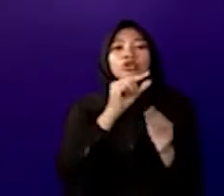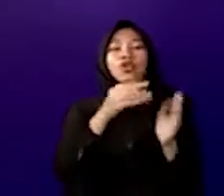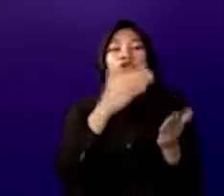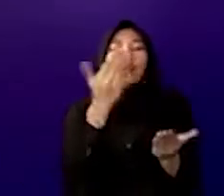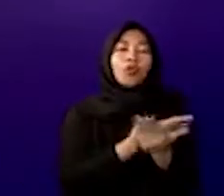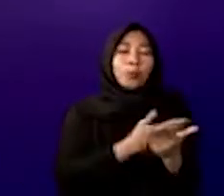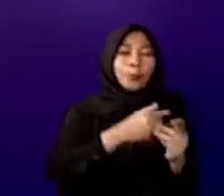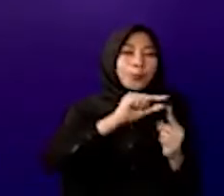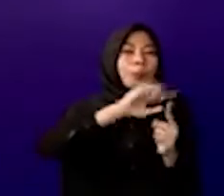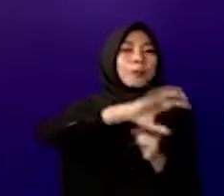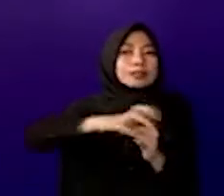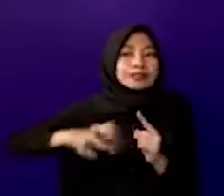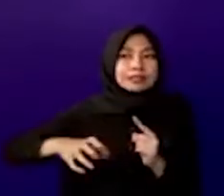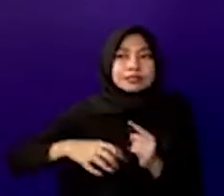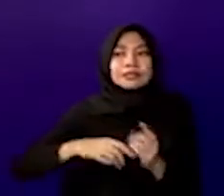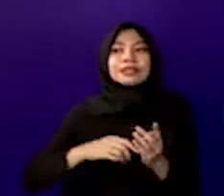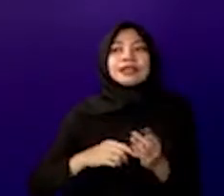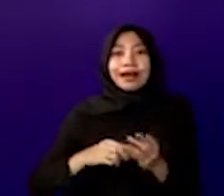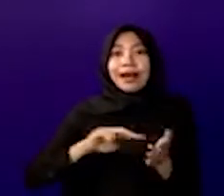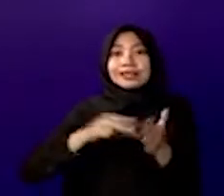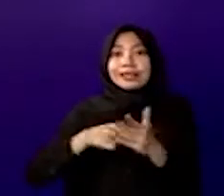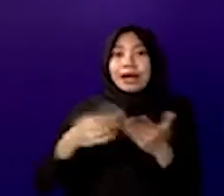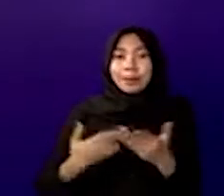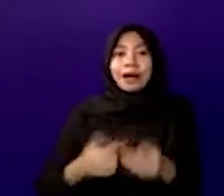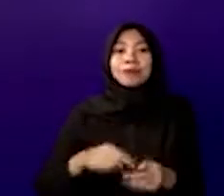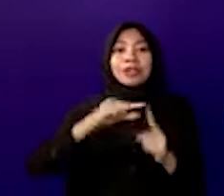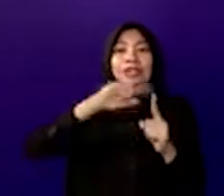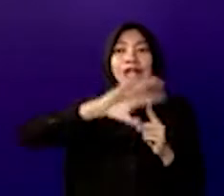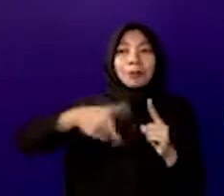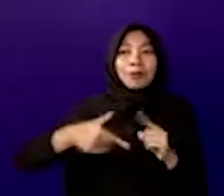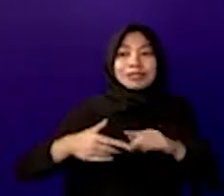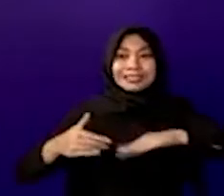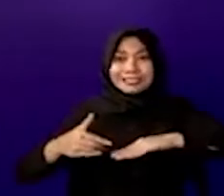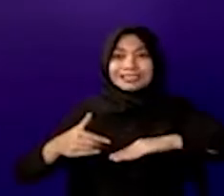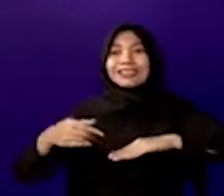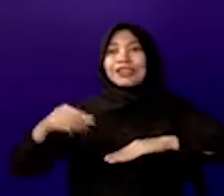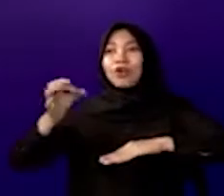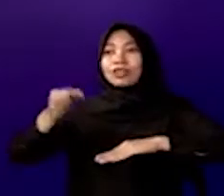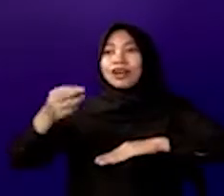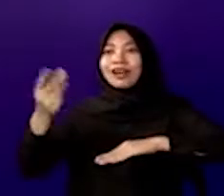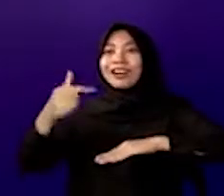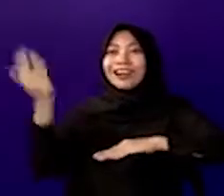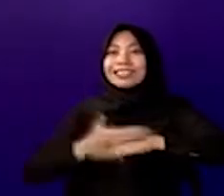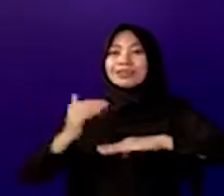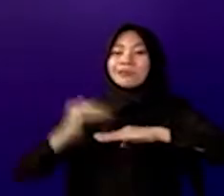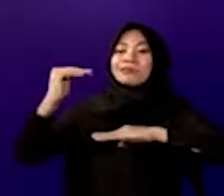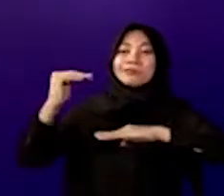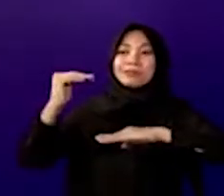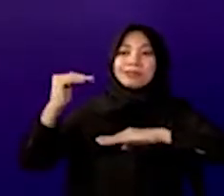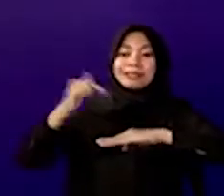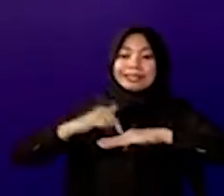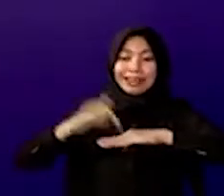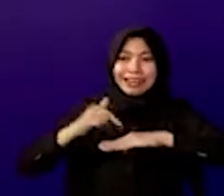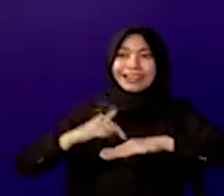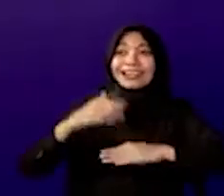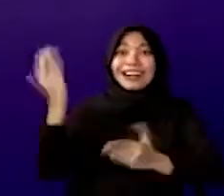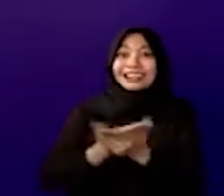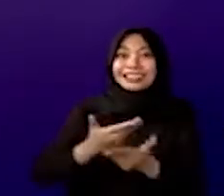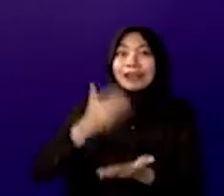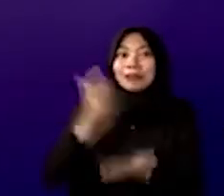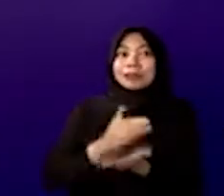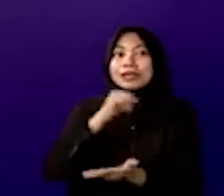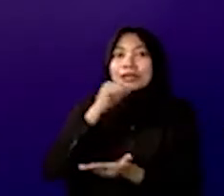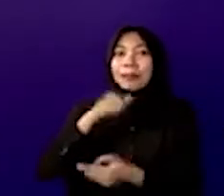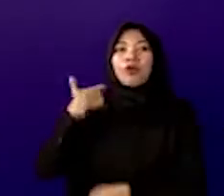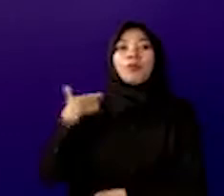Kabupaten Kota harus lebih tinggi daripada upah minimum provinsi dan itu yang menetapkan Gubernur kemudian juga di situ